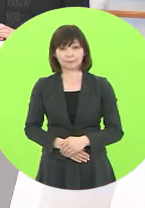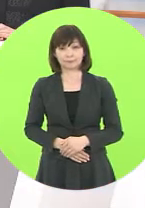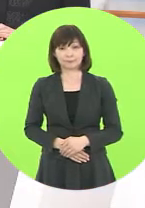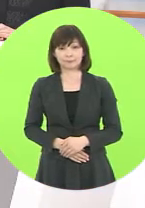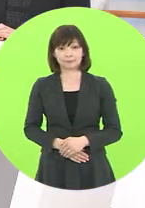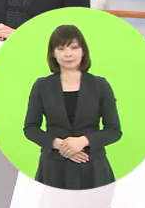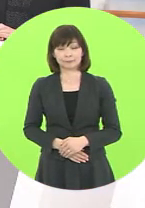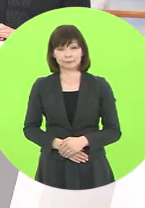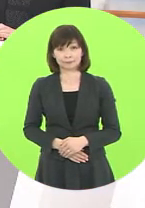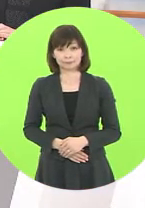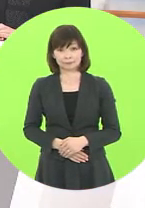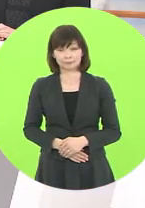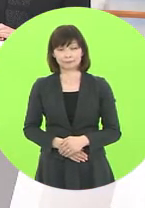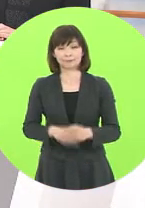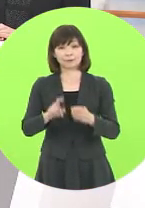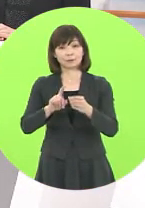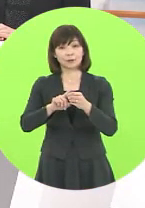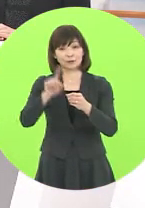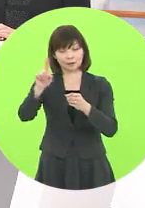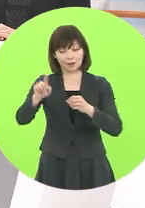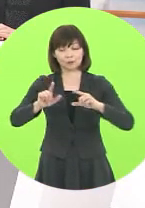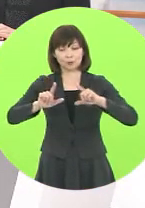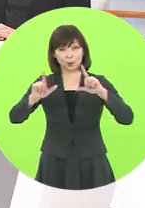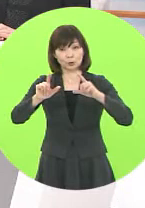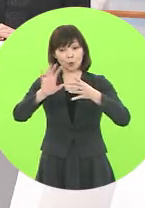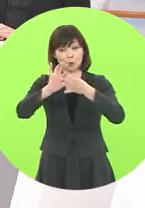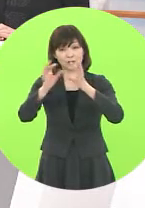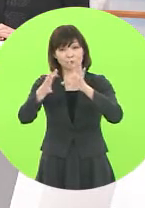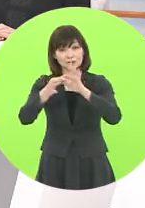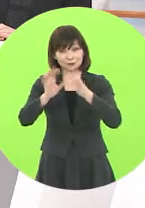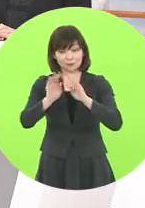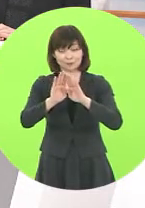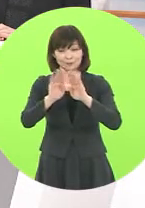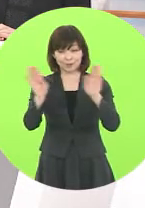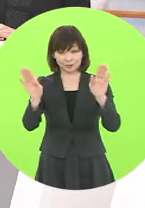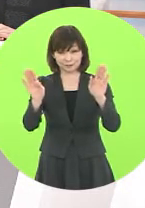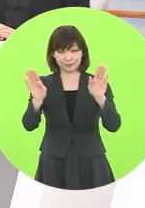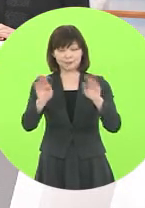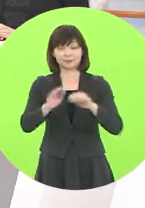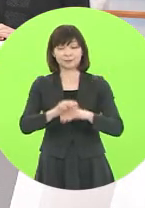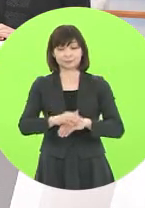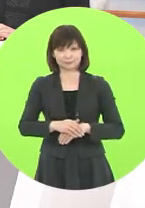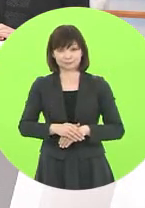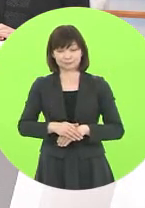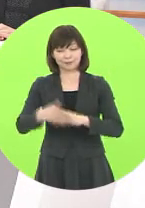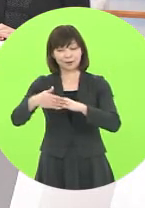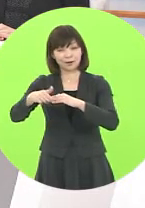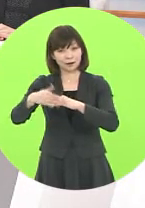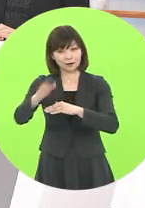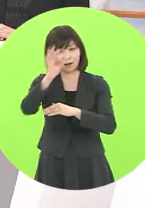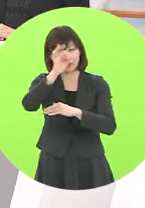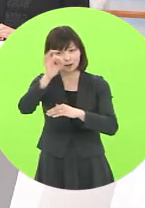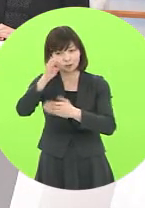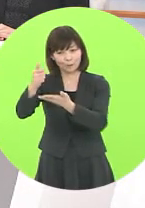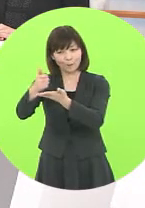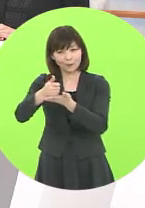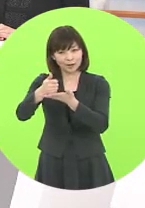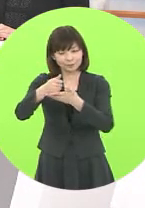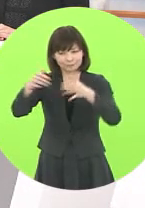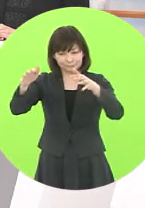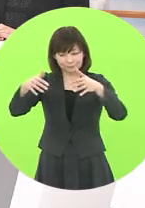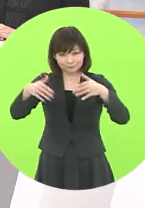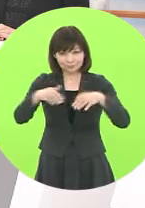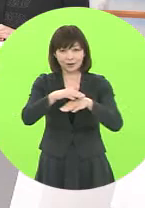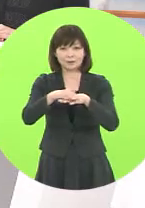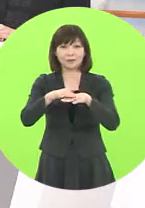はい、2020年はいよいよ東京オリンピックが開催されますし、海外からの観光客の誘致は重要